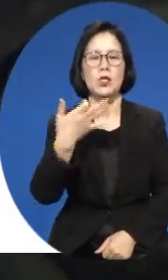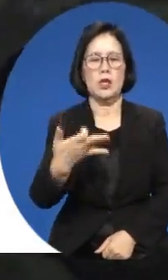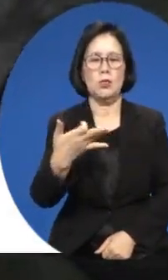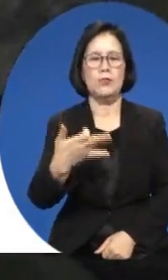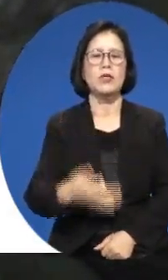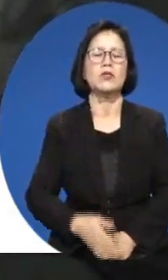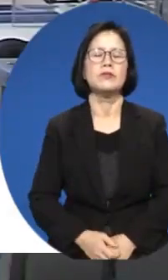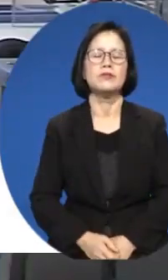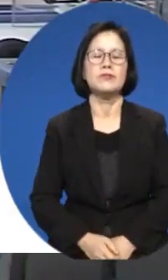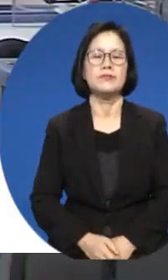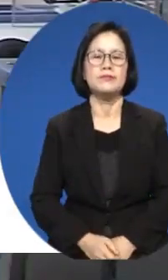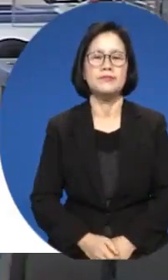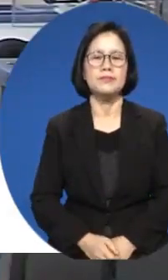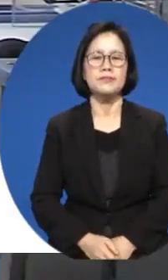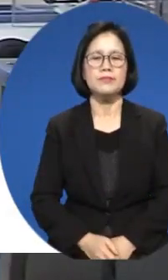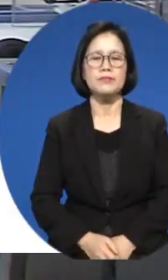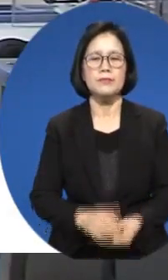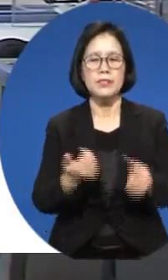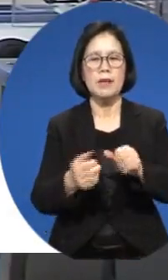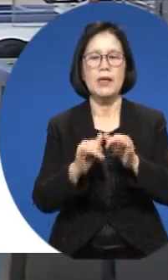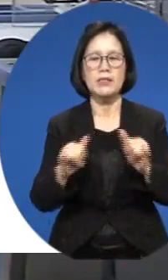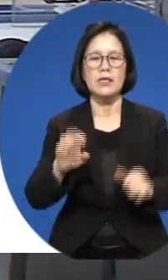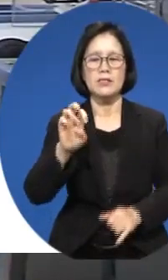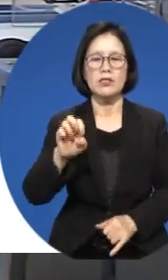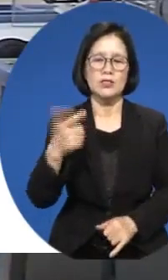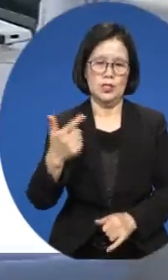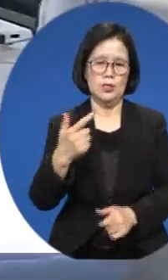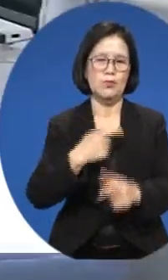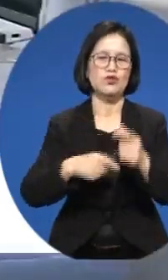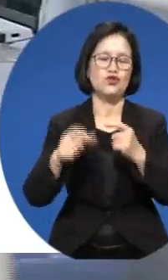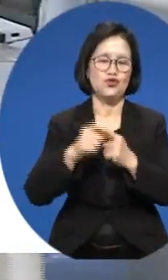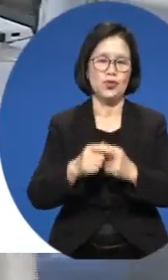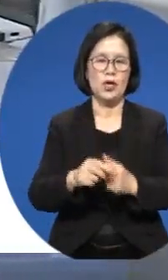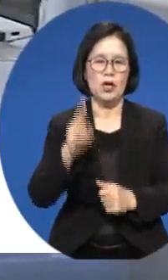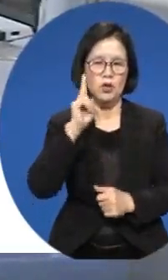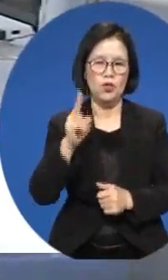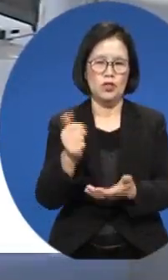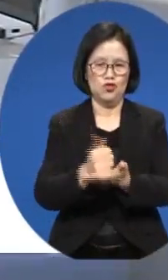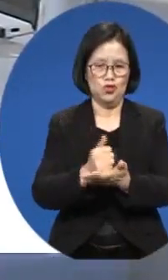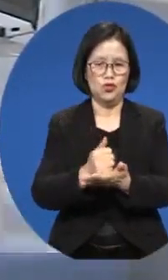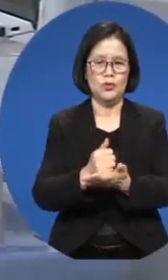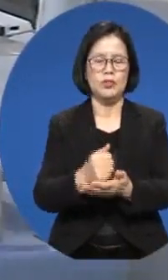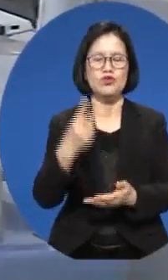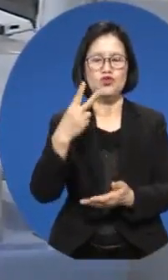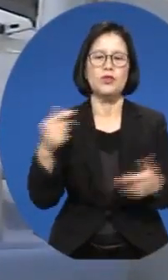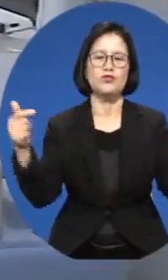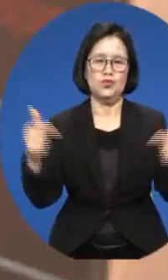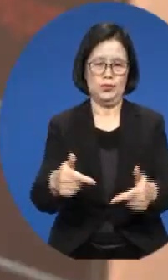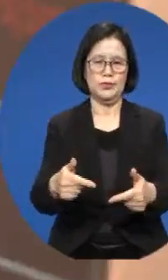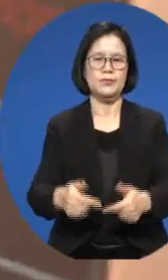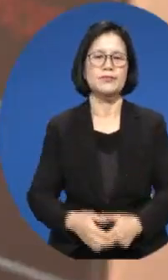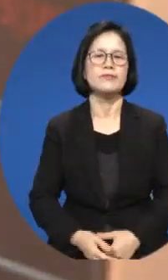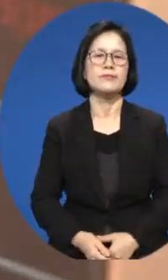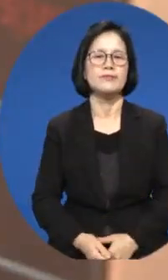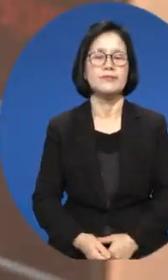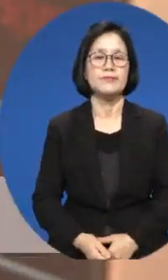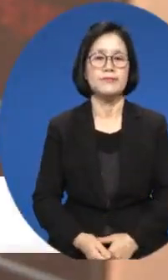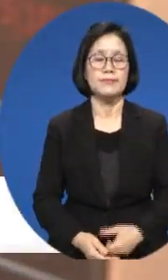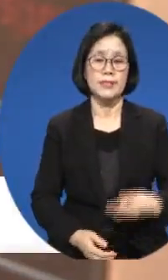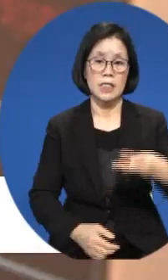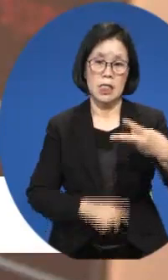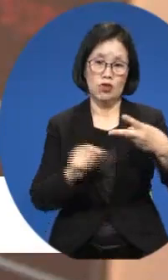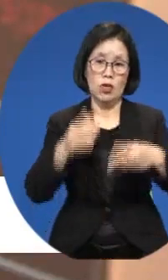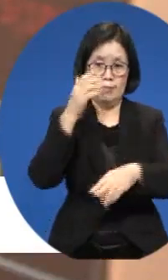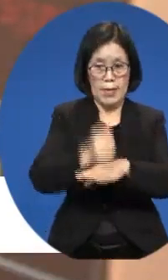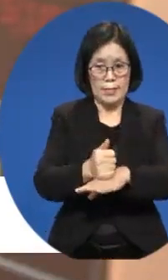더 나왔습니다. 사망자는 36명 늘고 위중증 환자는 2명 줄었습니다. 이달 말쯤